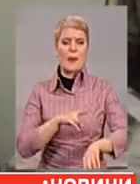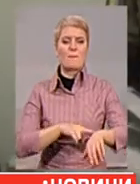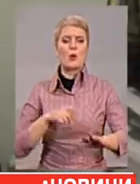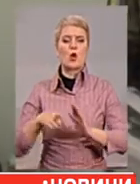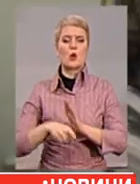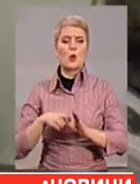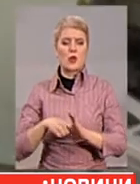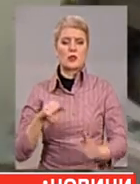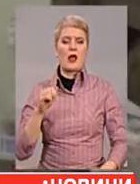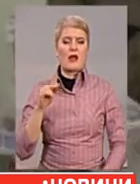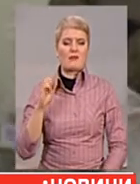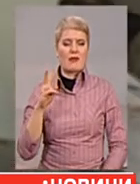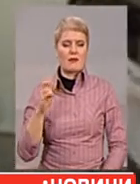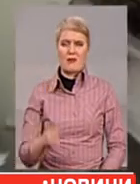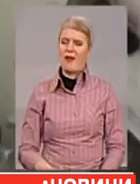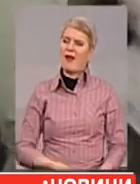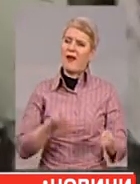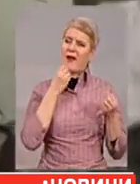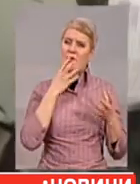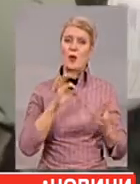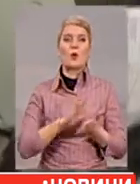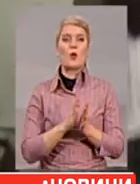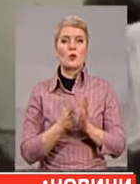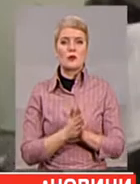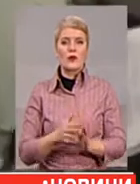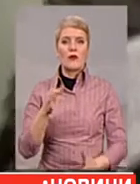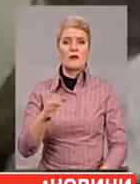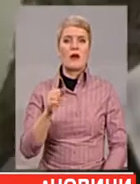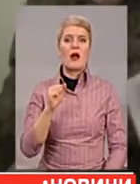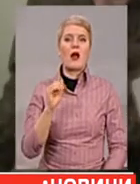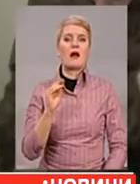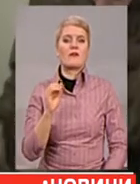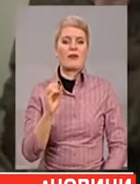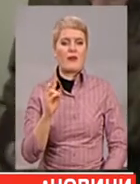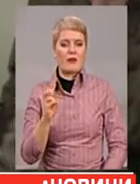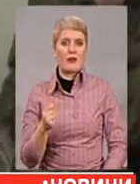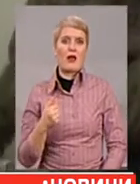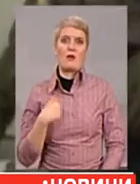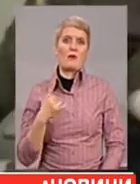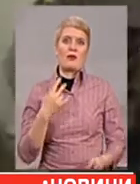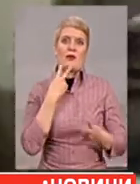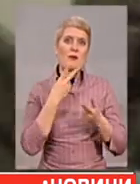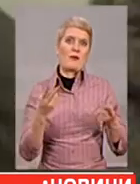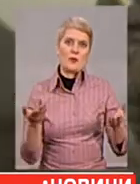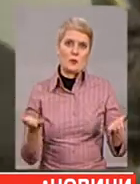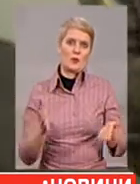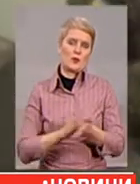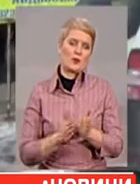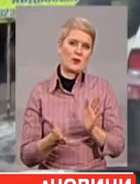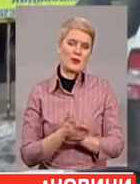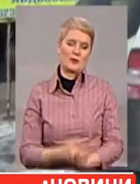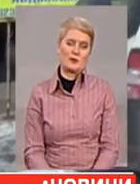Донеччини, Авдіївка. Про ситуацію в Авдіївці. То ми і не бачимо